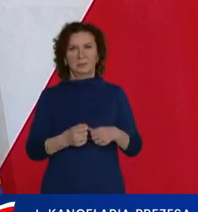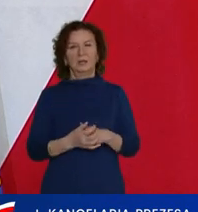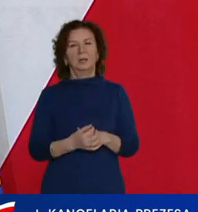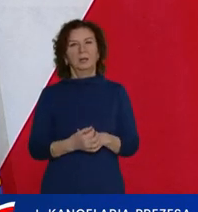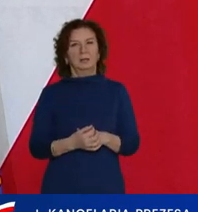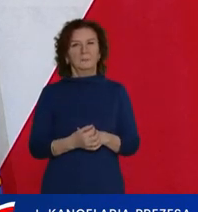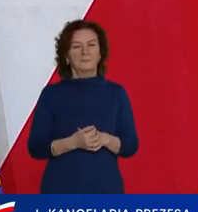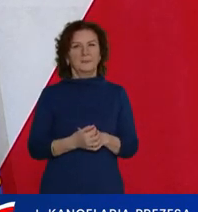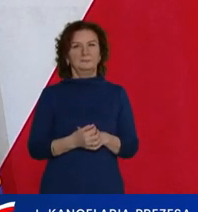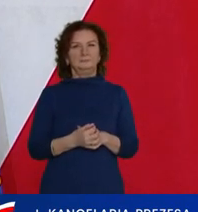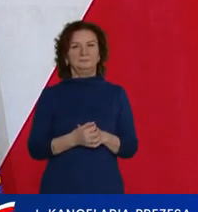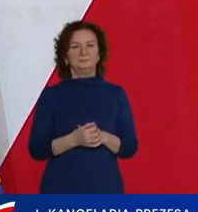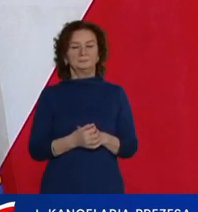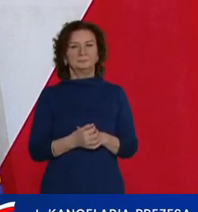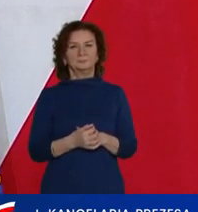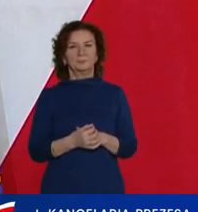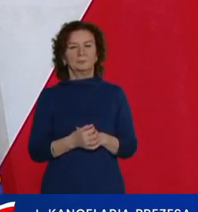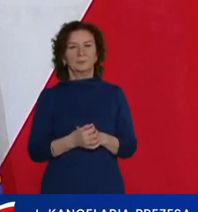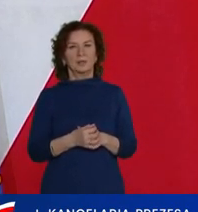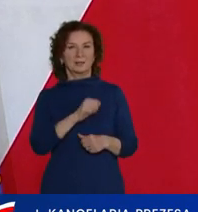lekarze, pielęgniarki, ratownicy.